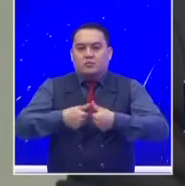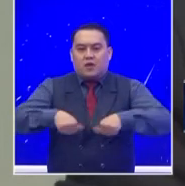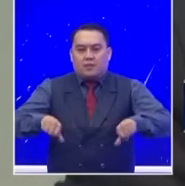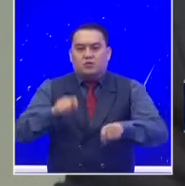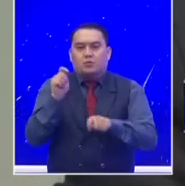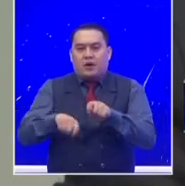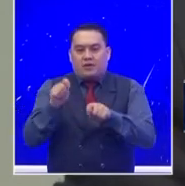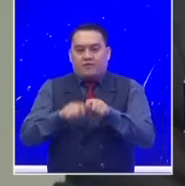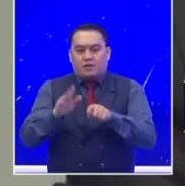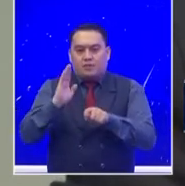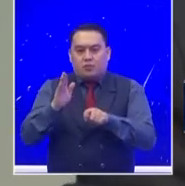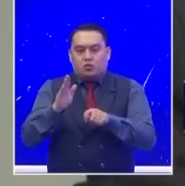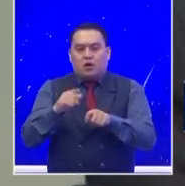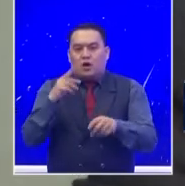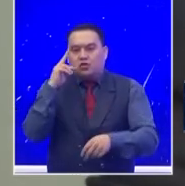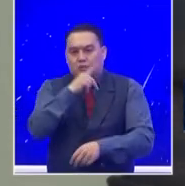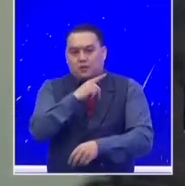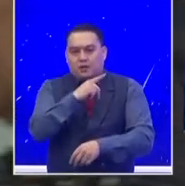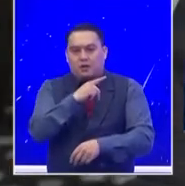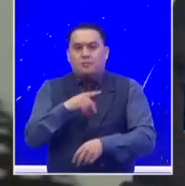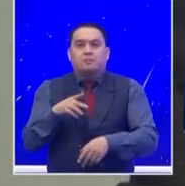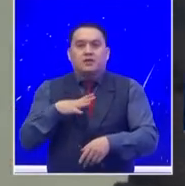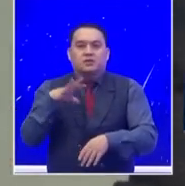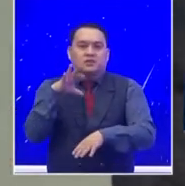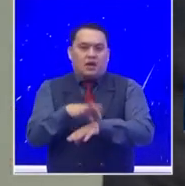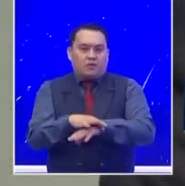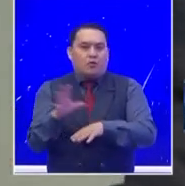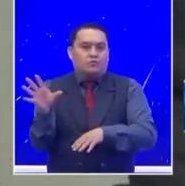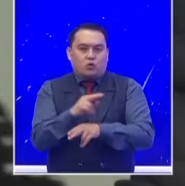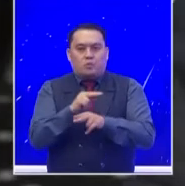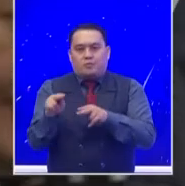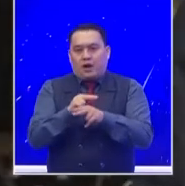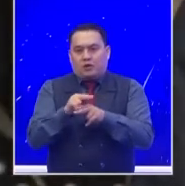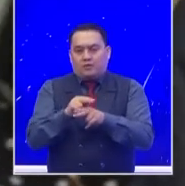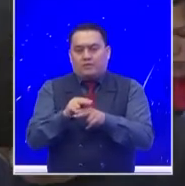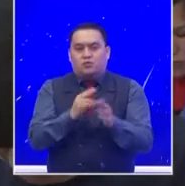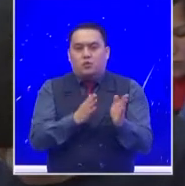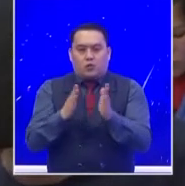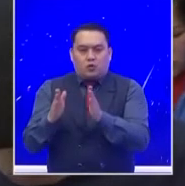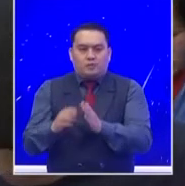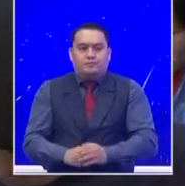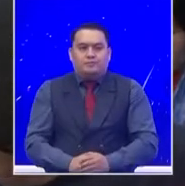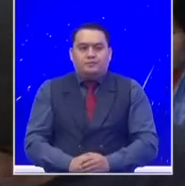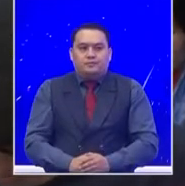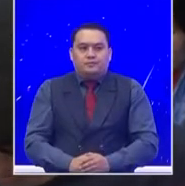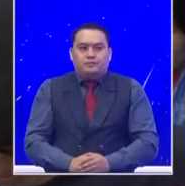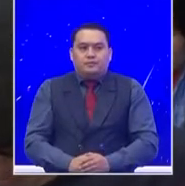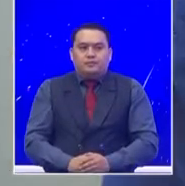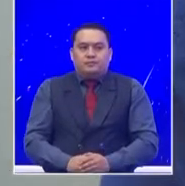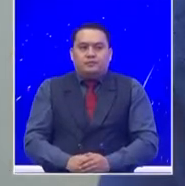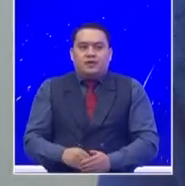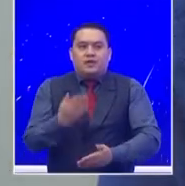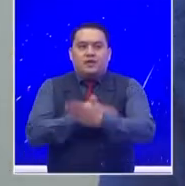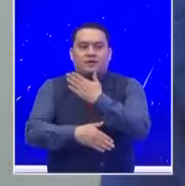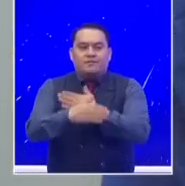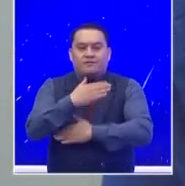проверим, выясним все погрешности и ошибки. Там, где мы их зафиксируем, все приведем в соответствие положенным нормам. Не предусмотрена инфраструктура для